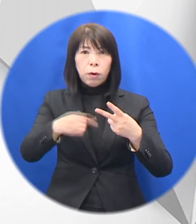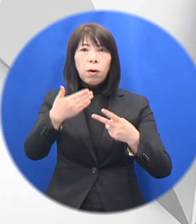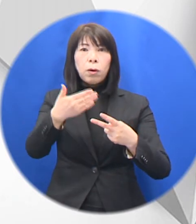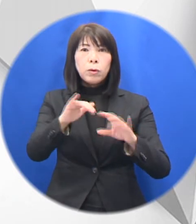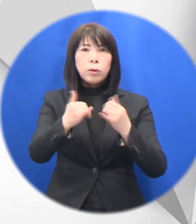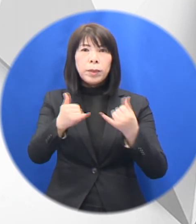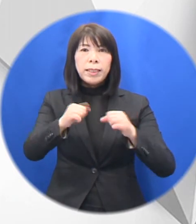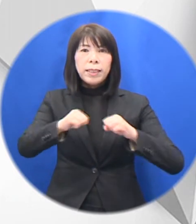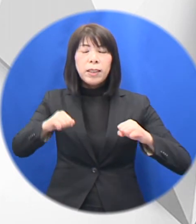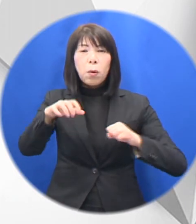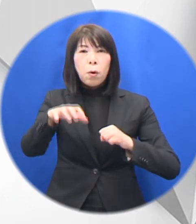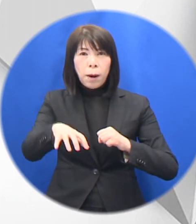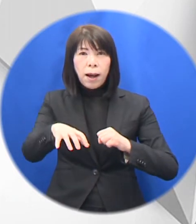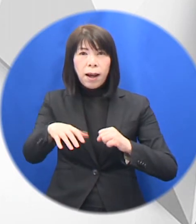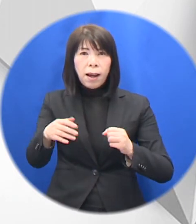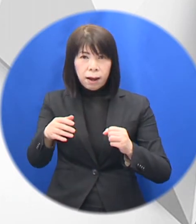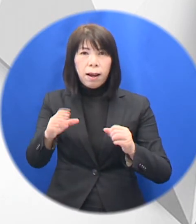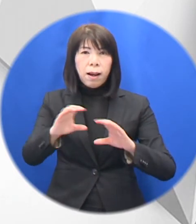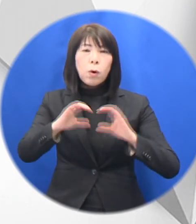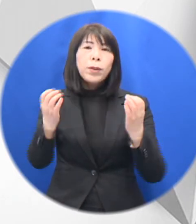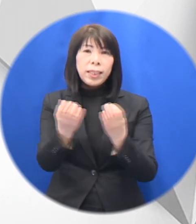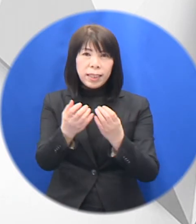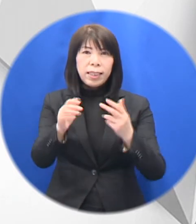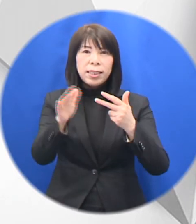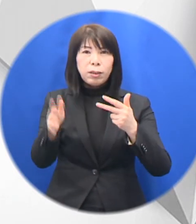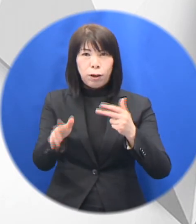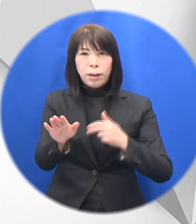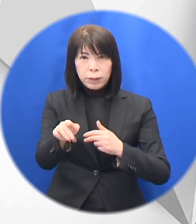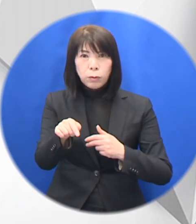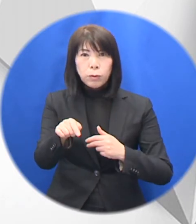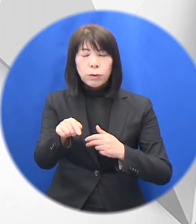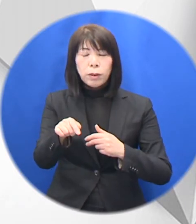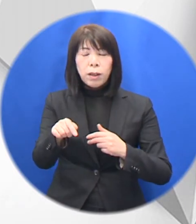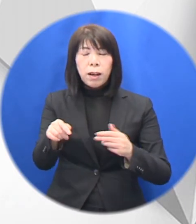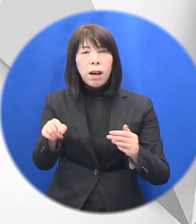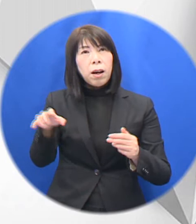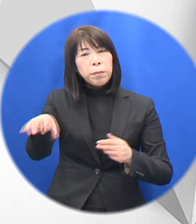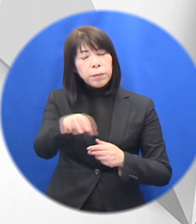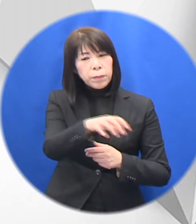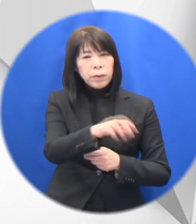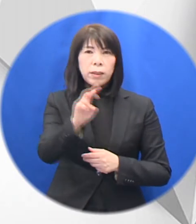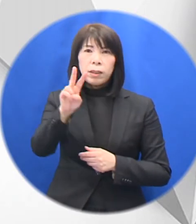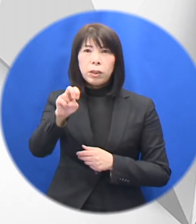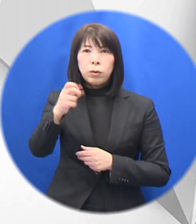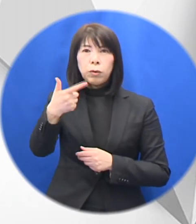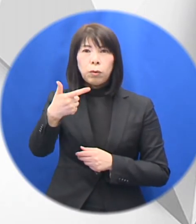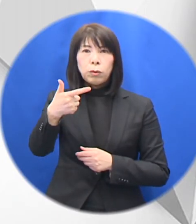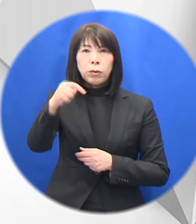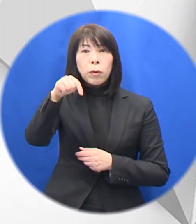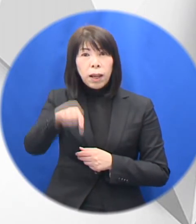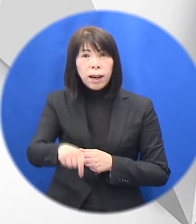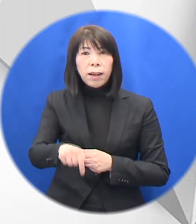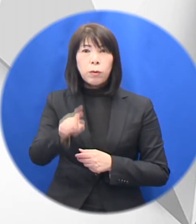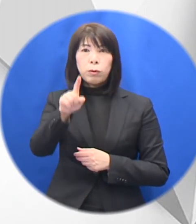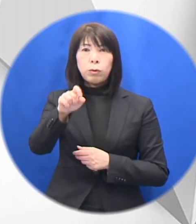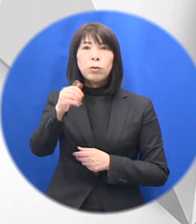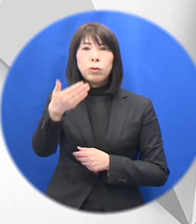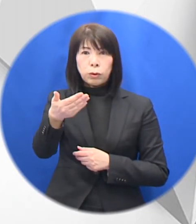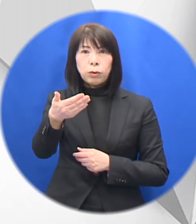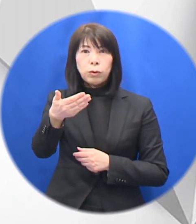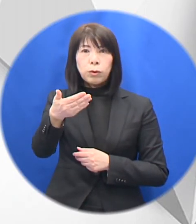という、コミュニティ施設があるわけですけども、全部で26カ所あるんですけども、そのうちの19カ所を使ってです